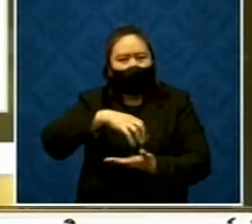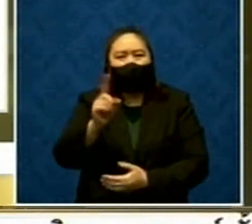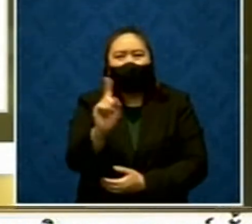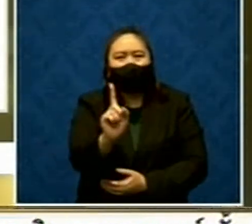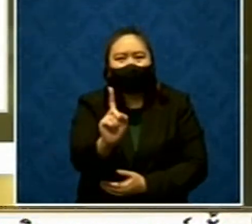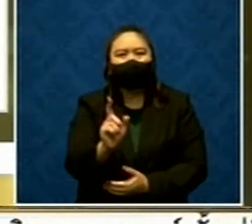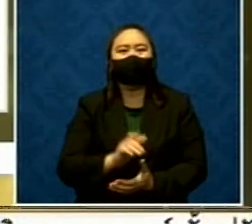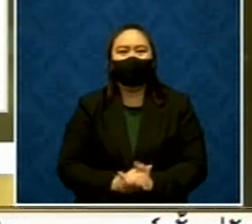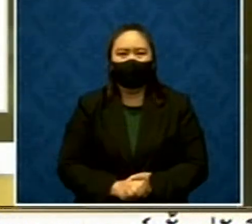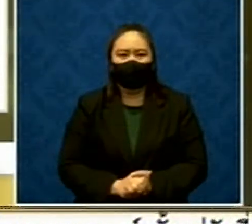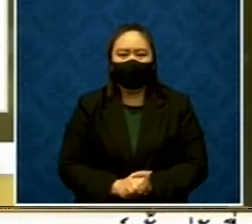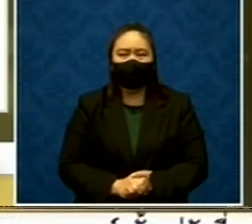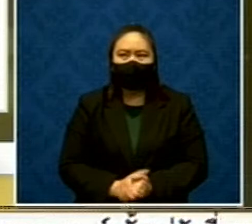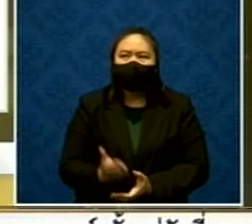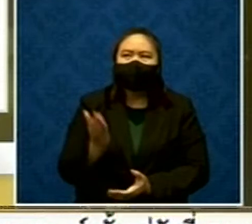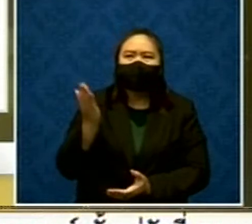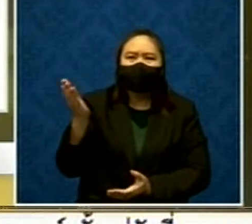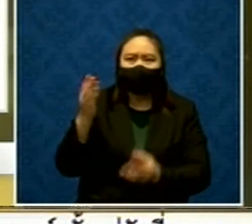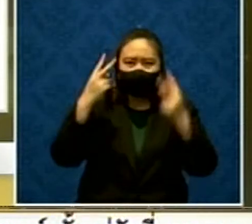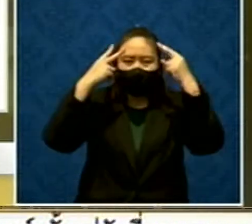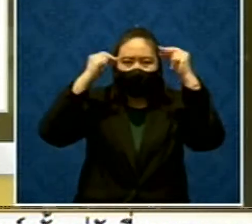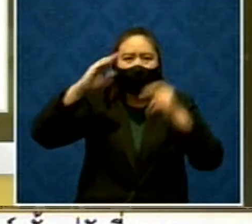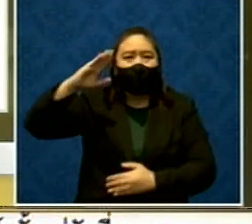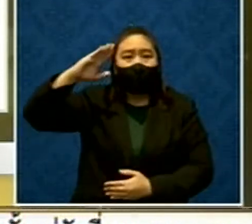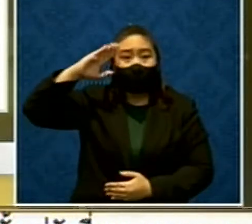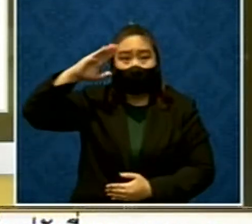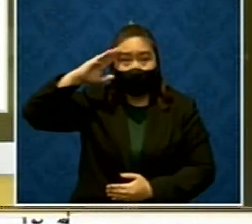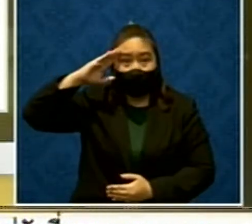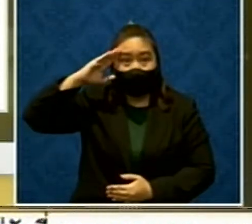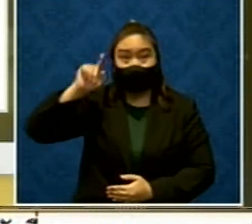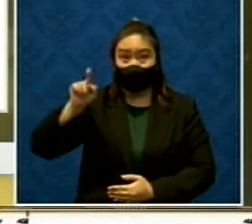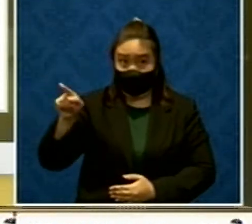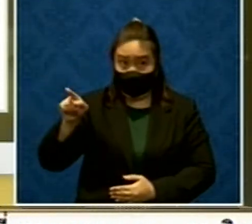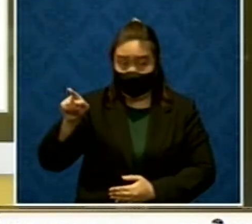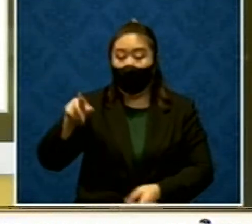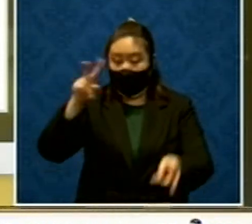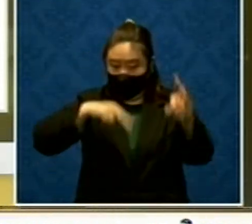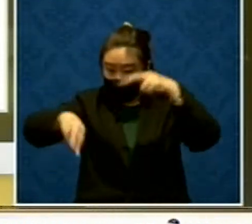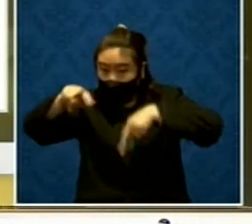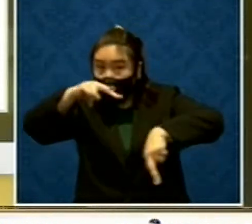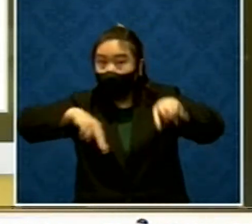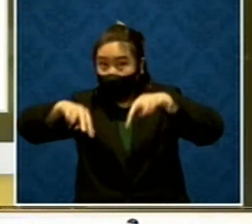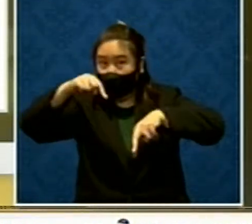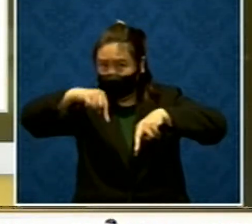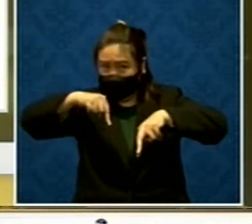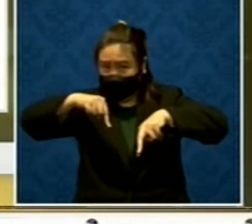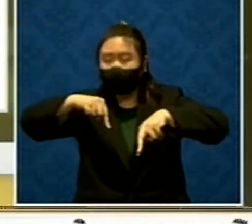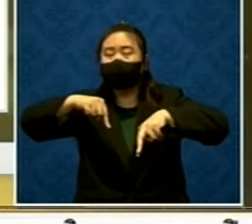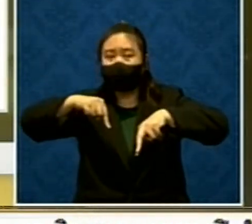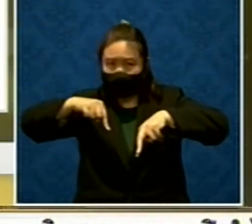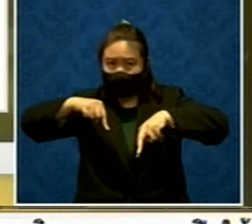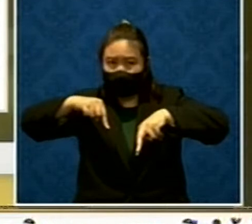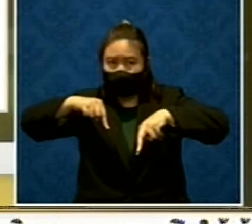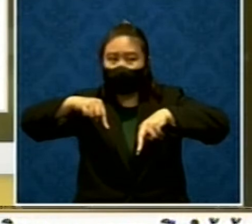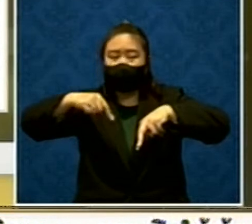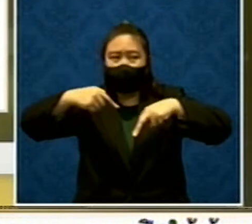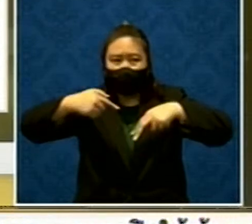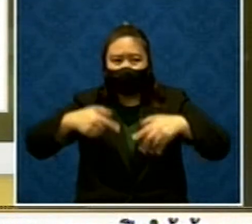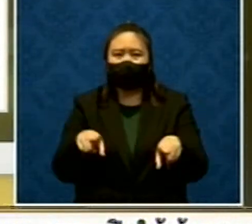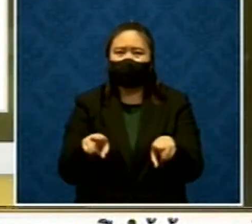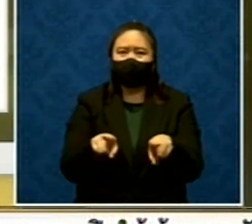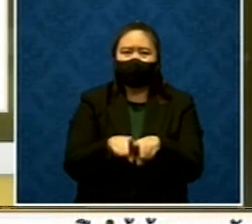าท่านพลเอกประยุทธ์นอกจากจะดูแลเรื่องนี้แล้วเนี่ยนะครับท่านก็ยังไม่เห็น